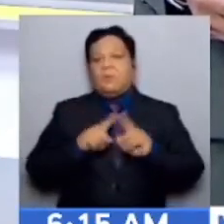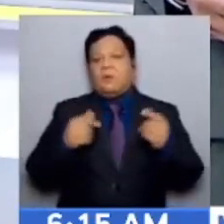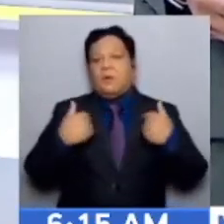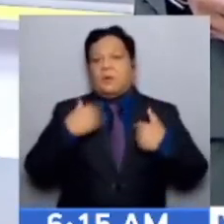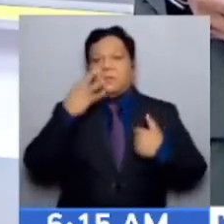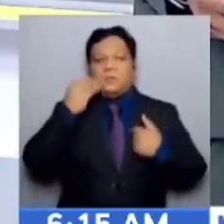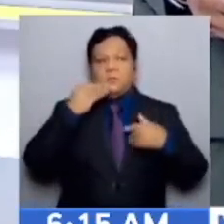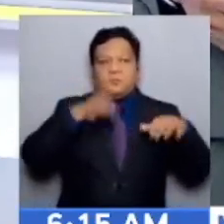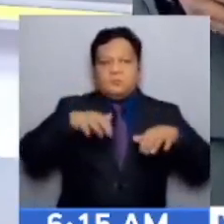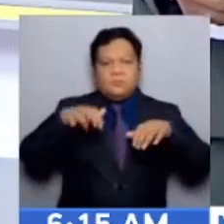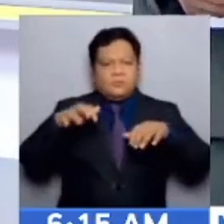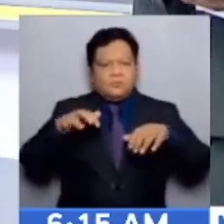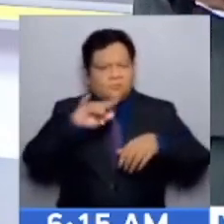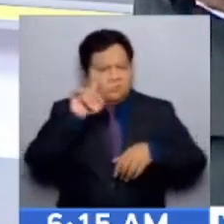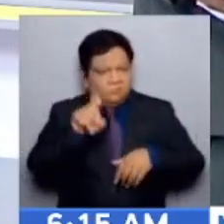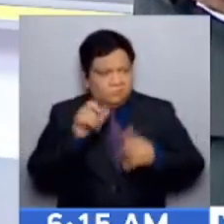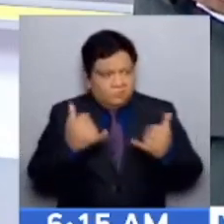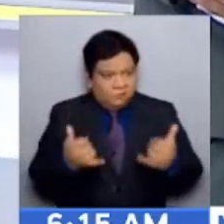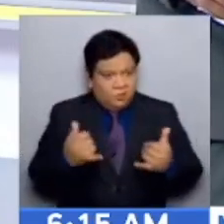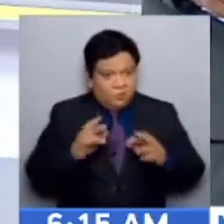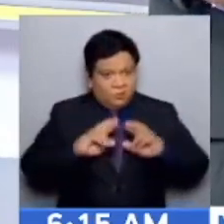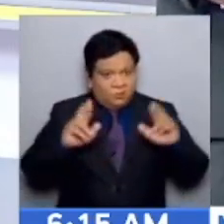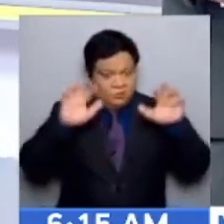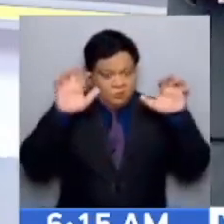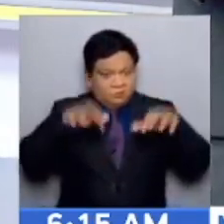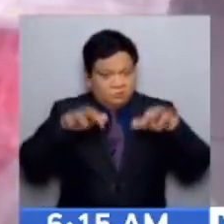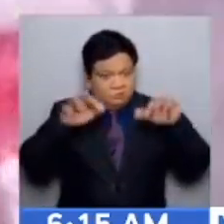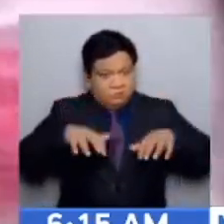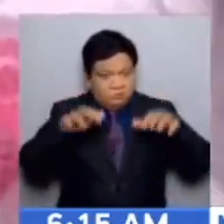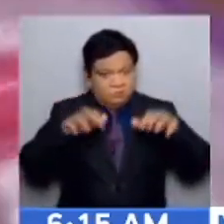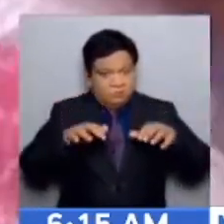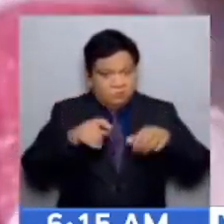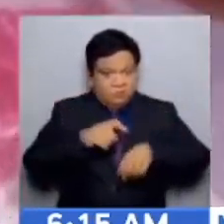na ba? Yan ang unang balita ni Cedric Castillo.